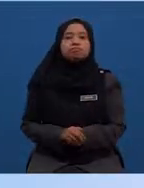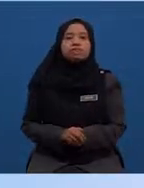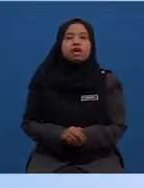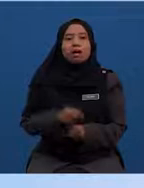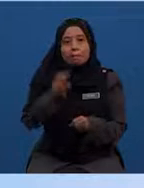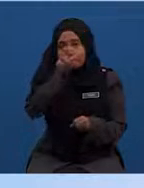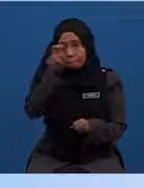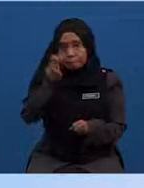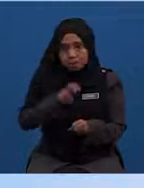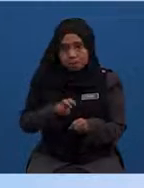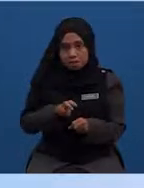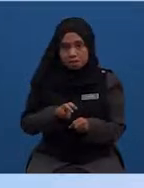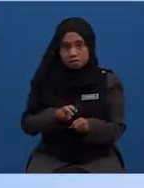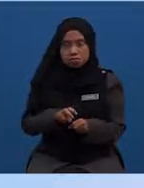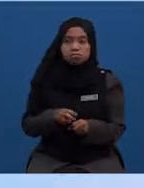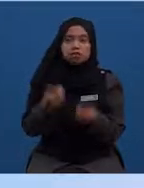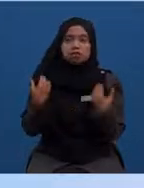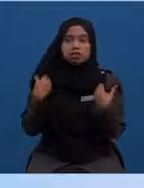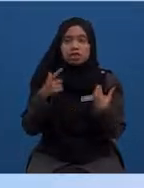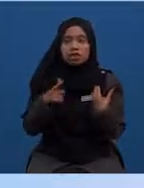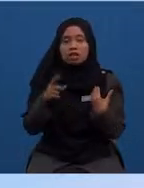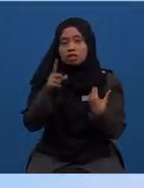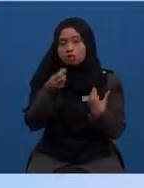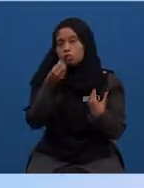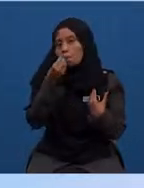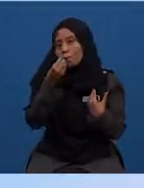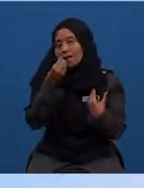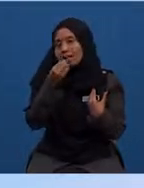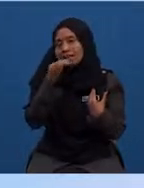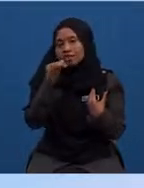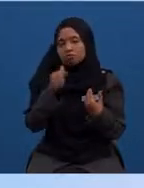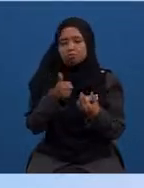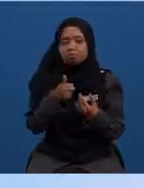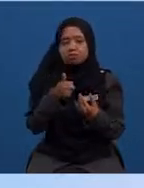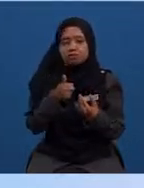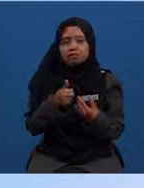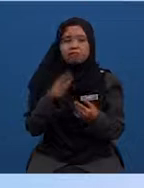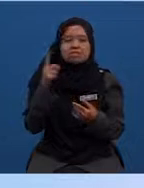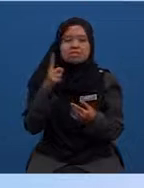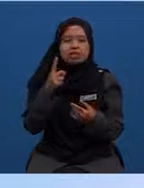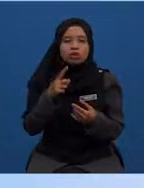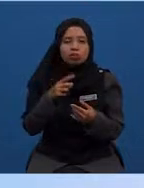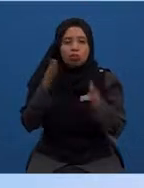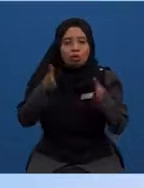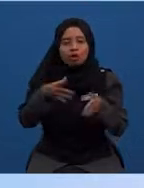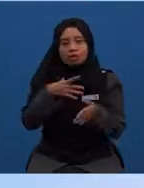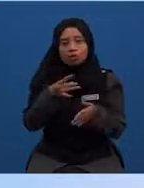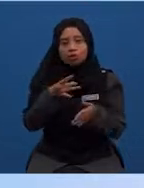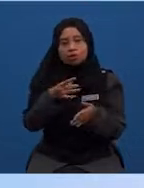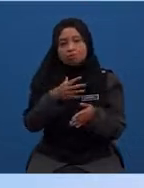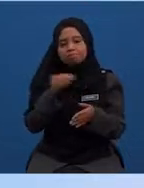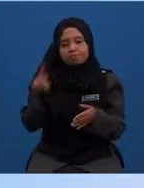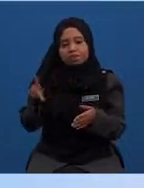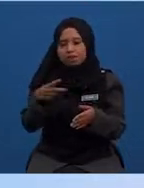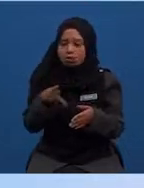Pizza juga merupakan salah satu makanan segera yang menjadi kegemaran kanak-kanak